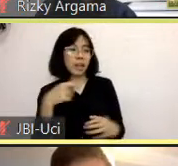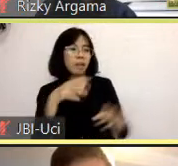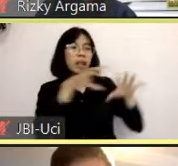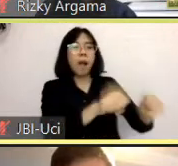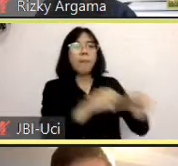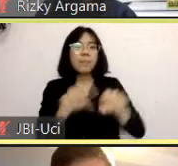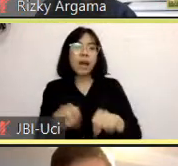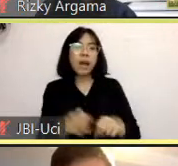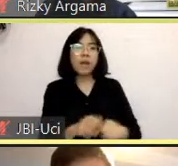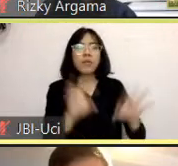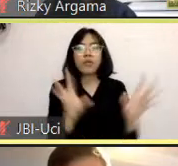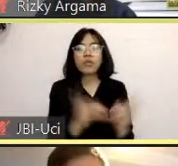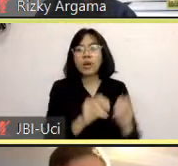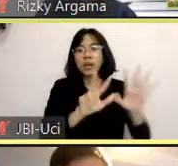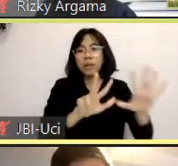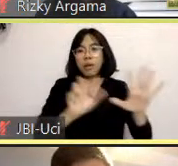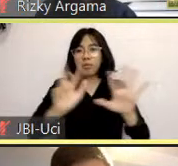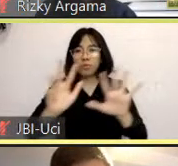memang